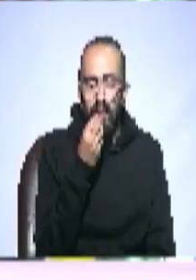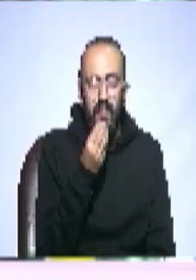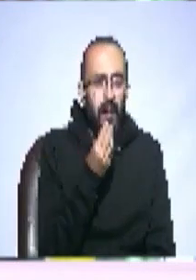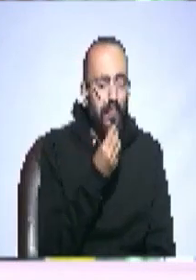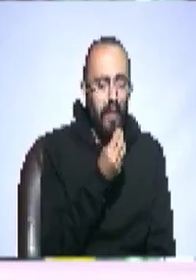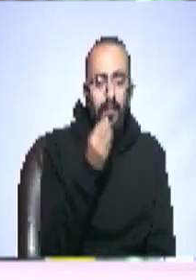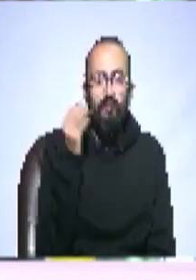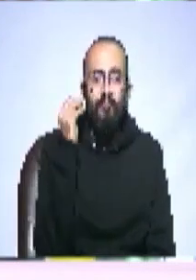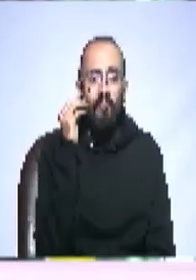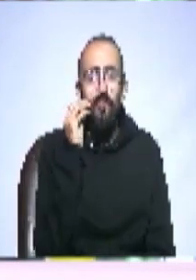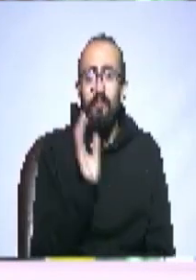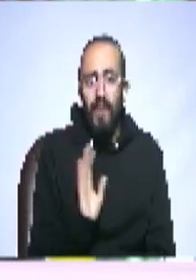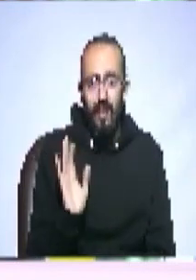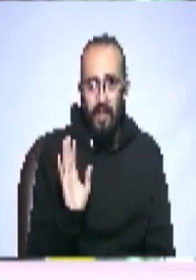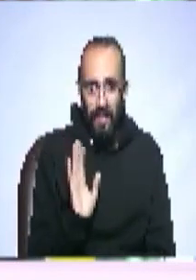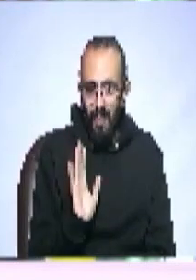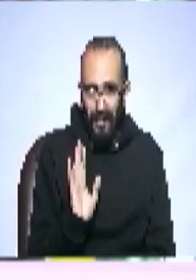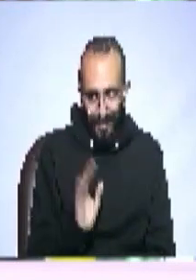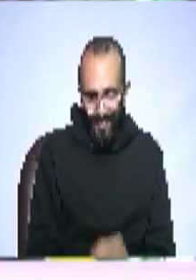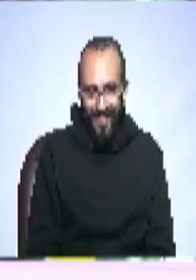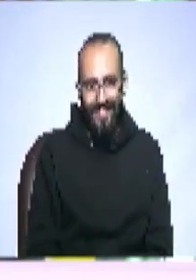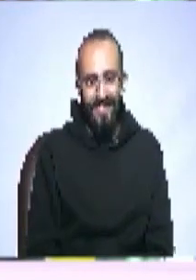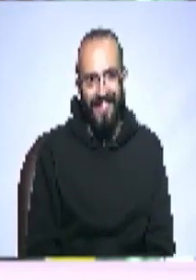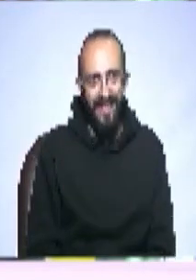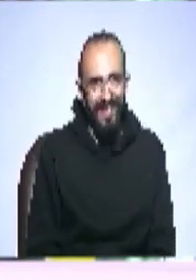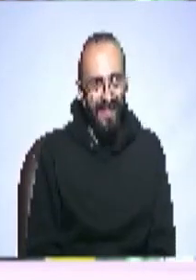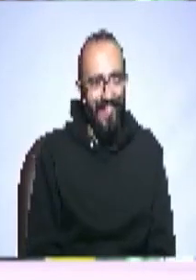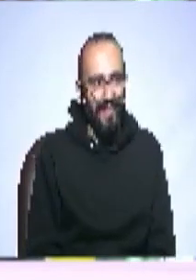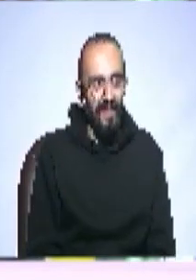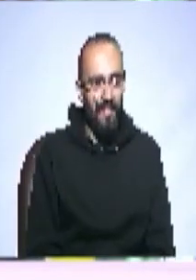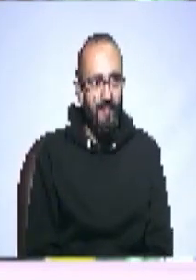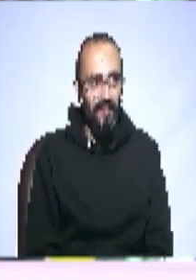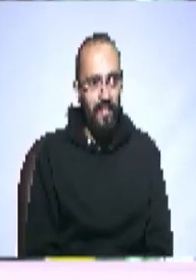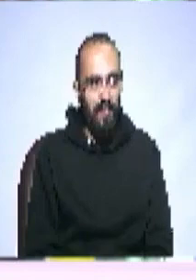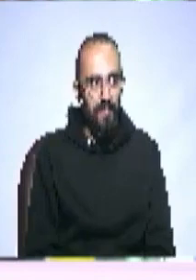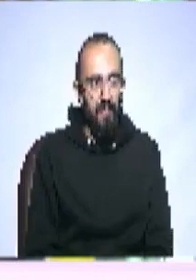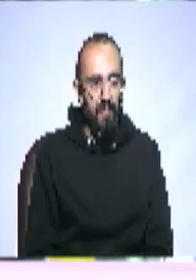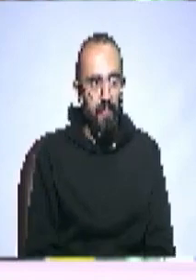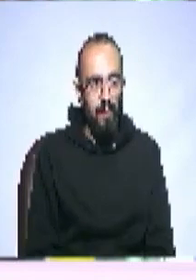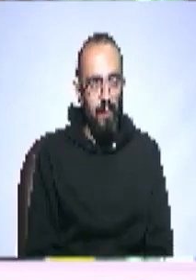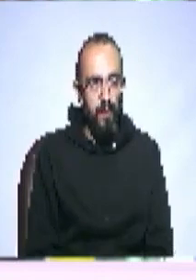بس يعني. اه عشان ان نشوف الكلام ماشي ازاي.